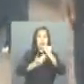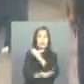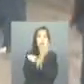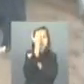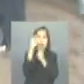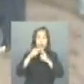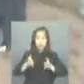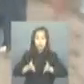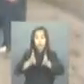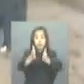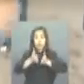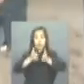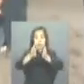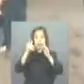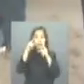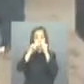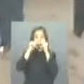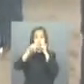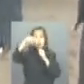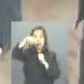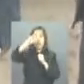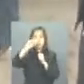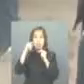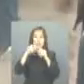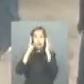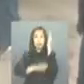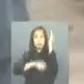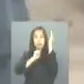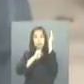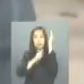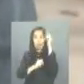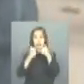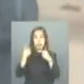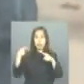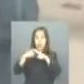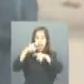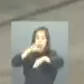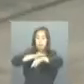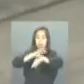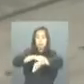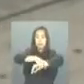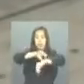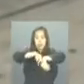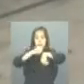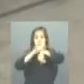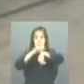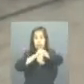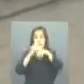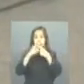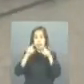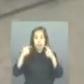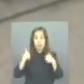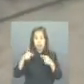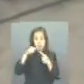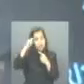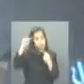ถนนสมานตประดิษฐ์ตำบลพิมานอำเภอเมืองสตูลจนได้รับบาดเจ็บที่ข้อมือซ้ายส่วนสาเหตุเจ้าหน้าที่ตั้งประเด็น